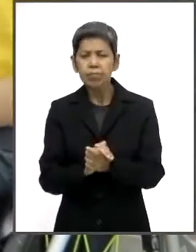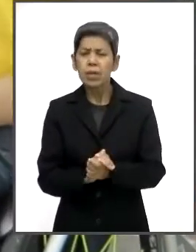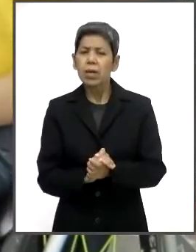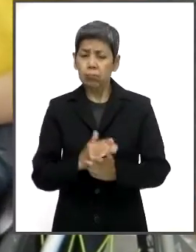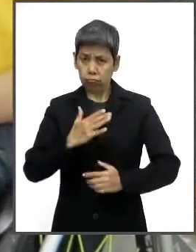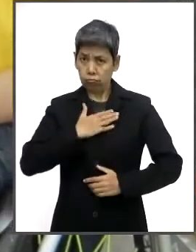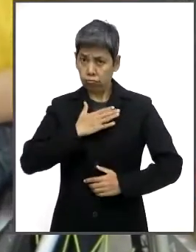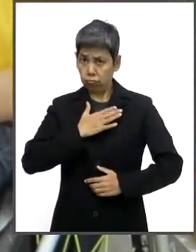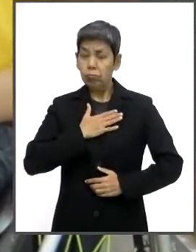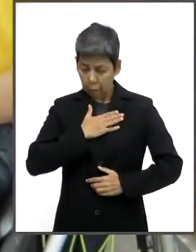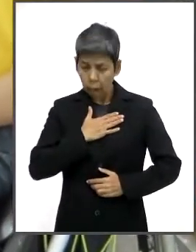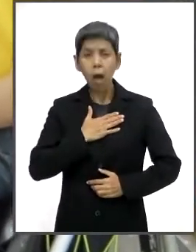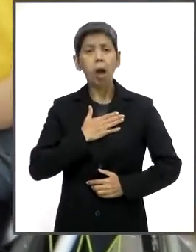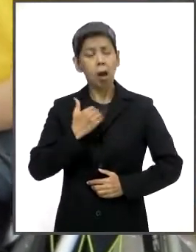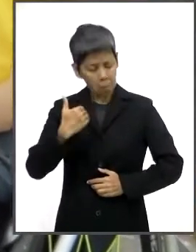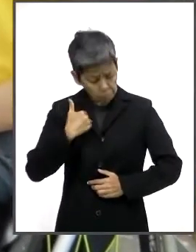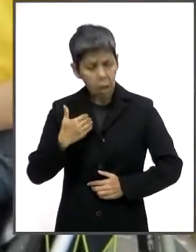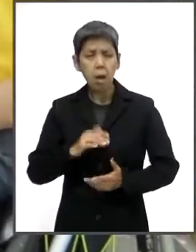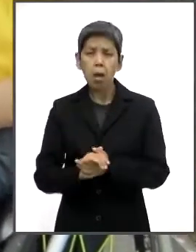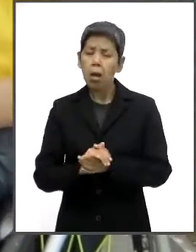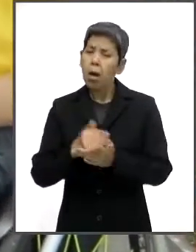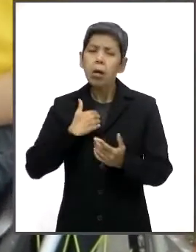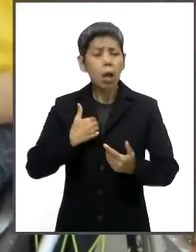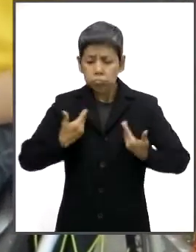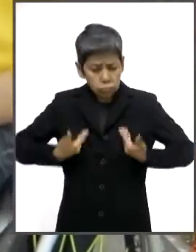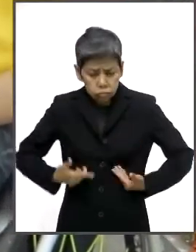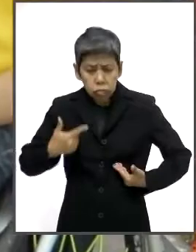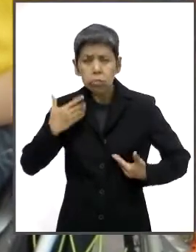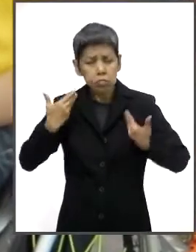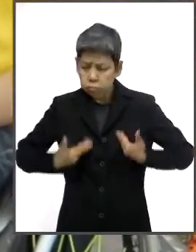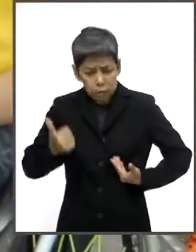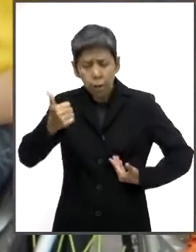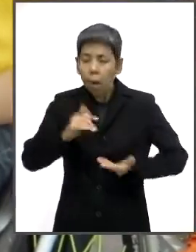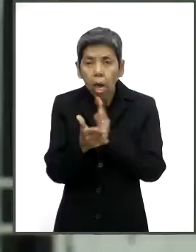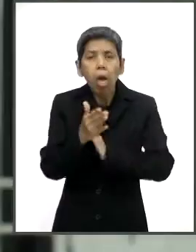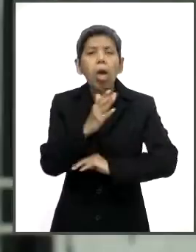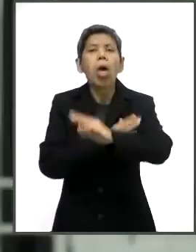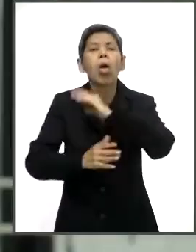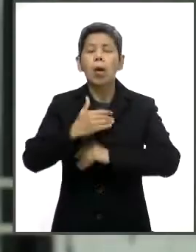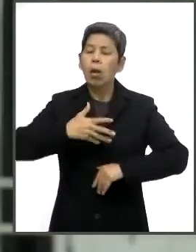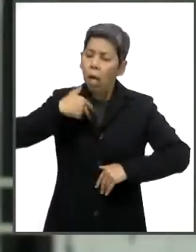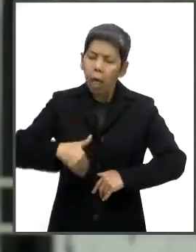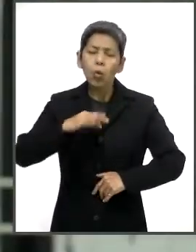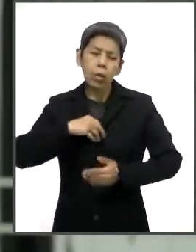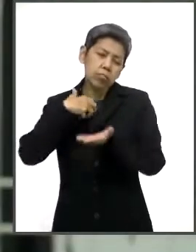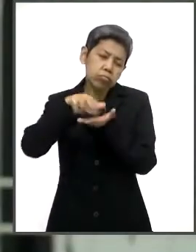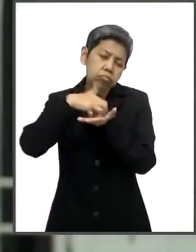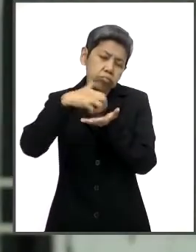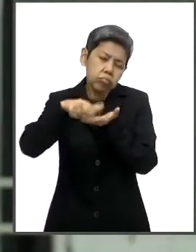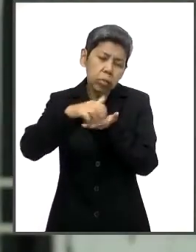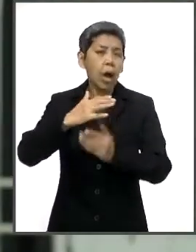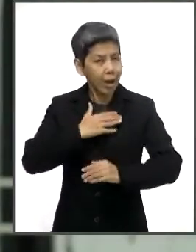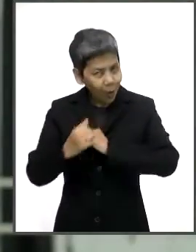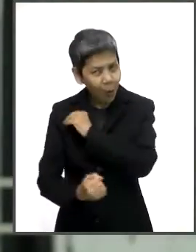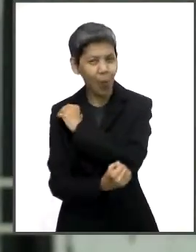าเนี่ยพี่เจอเหตุการณ์เป็นไงบ้างเขาเป็นคนปกติแล้วเจออะไรมาบ้างแล้วก็พอรู้สึกเขาแท้เป็นยังไงและสุดท้ายเ